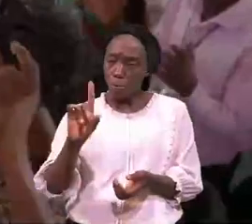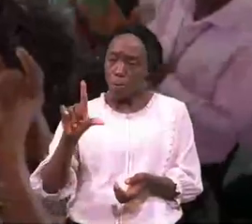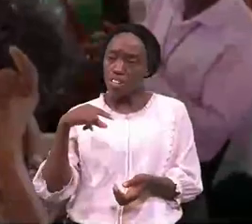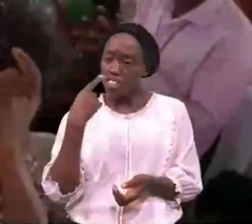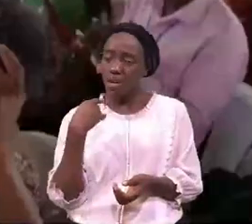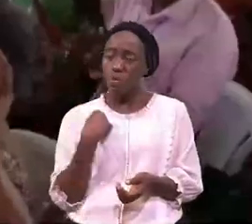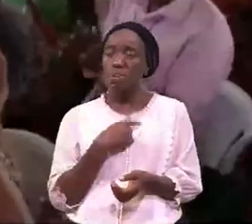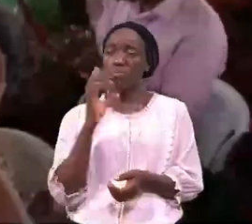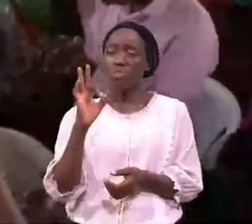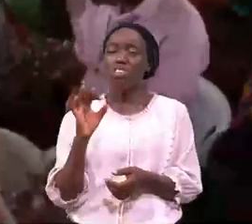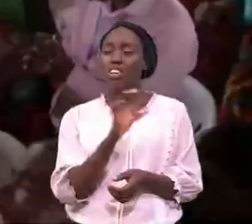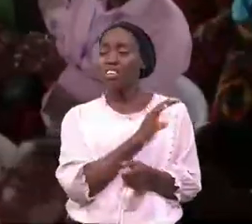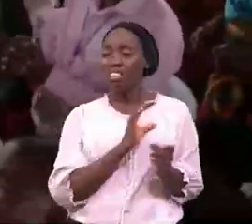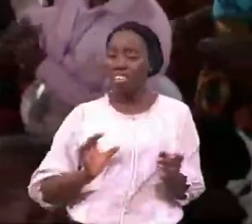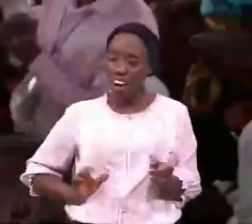Prêche le Christ crucifié.